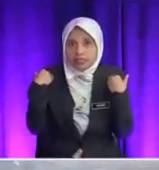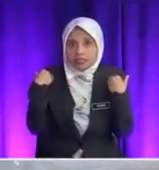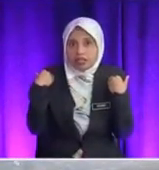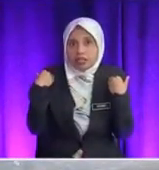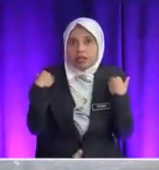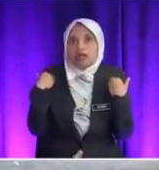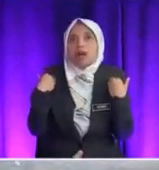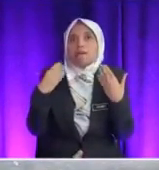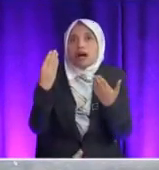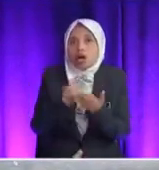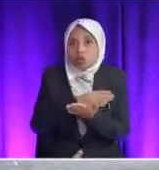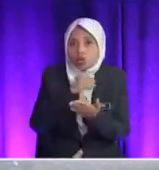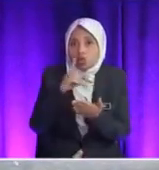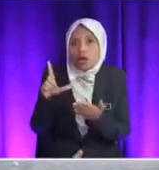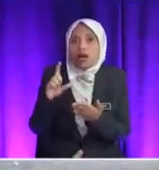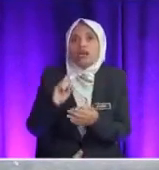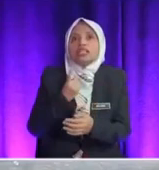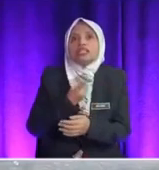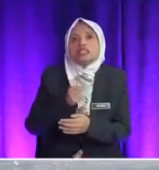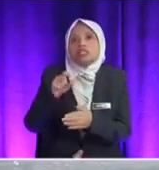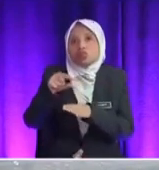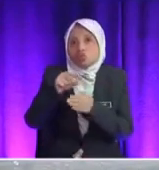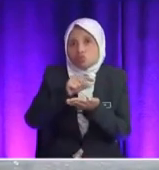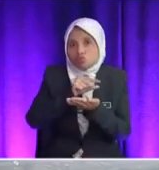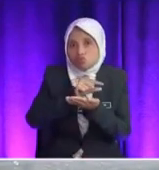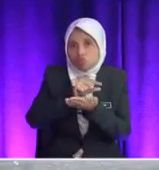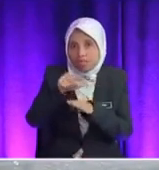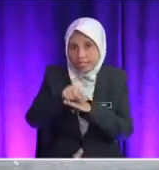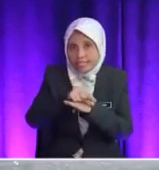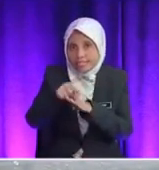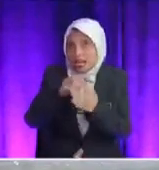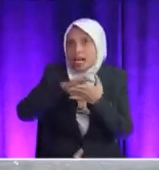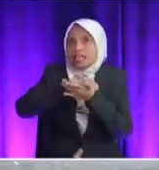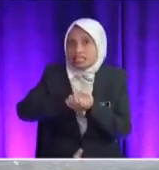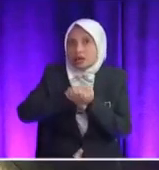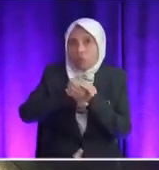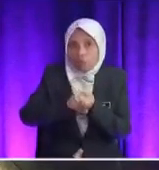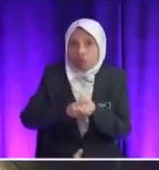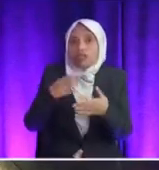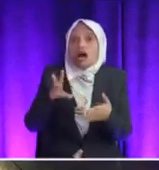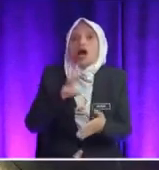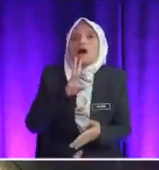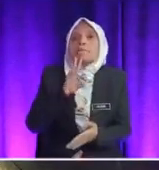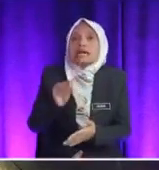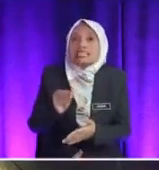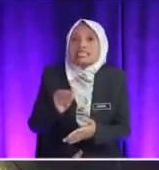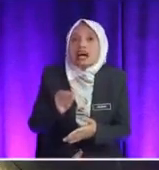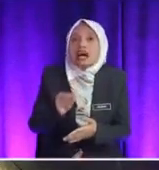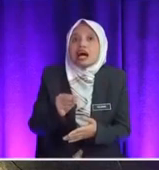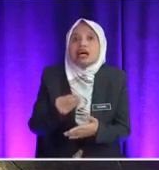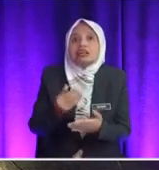baulah kita gunakan sabun pilih Oke dilepas sudah pasrahkan kotorannya biasanya udah